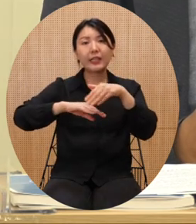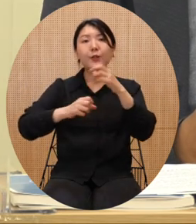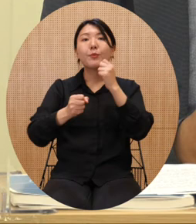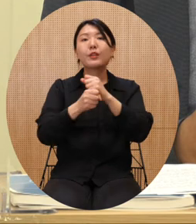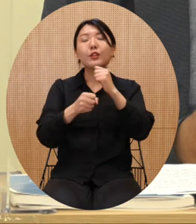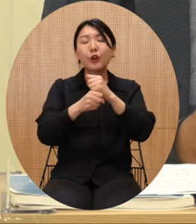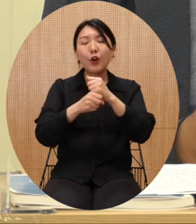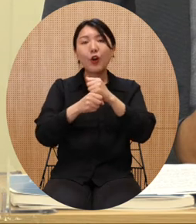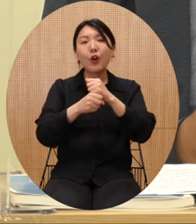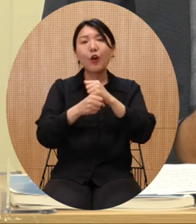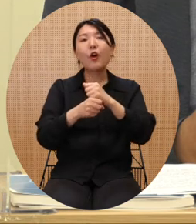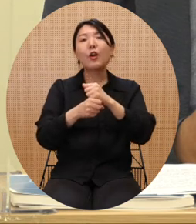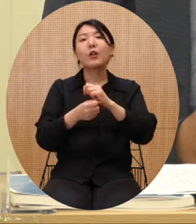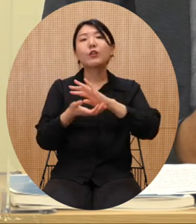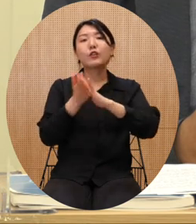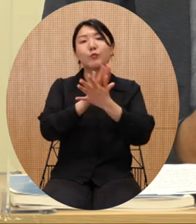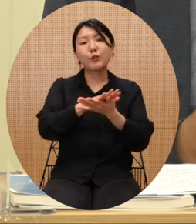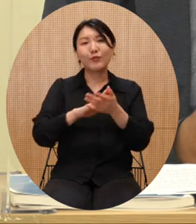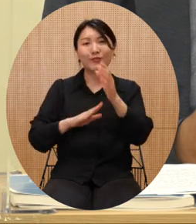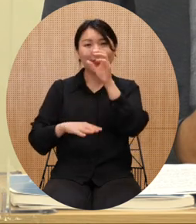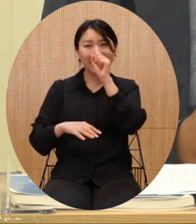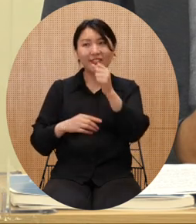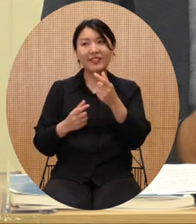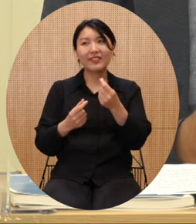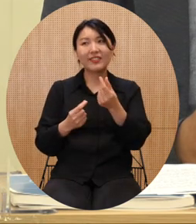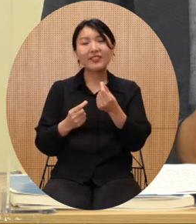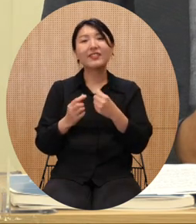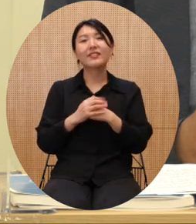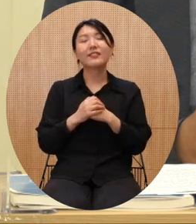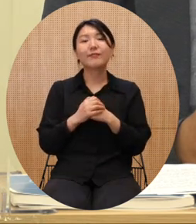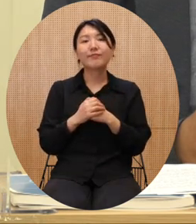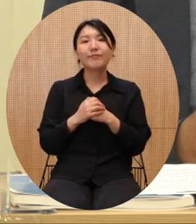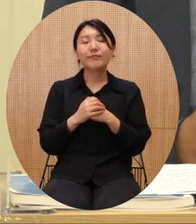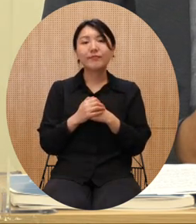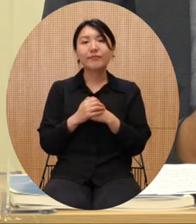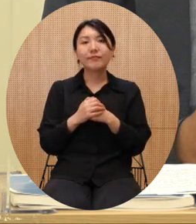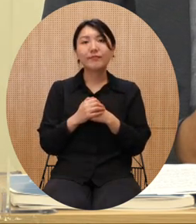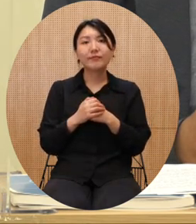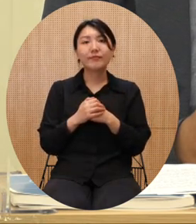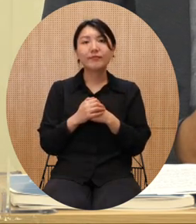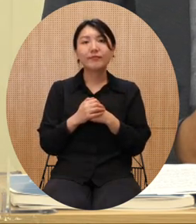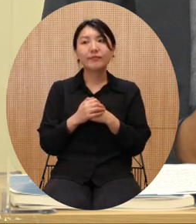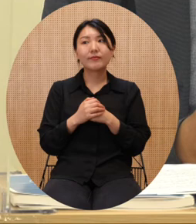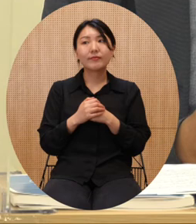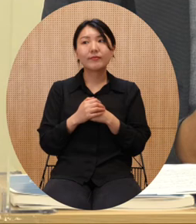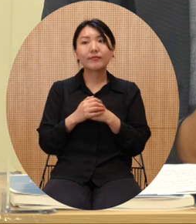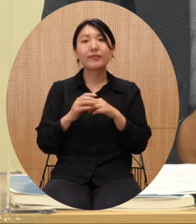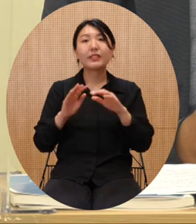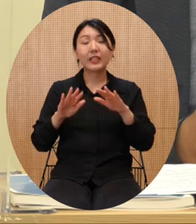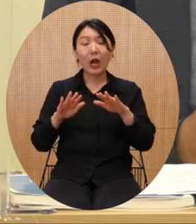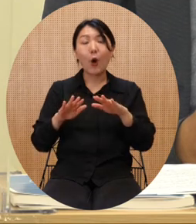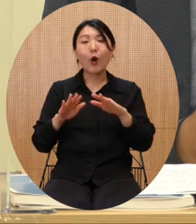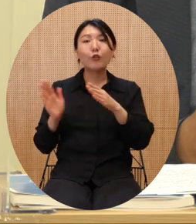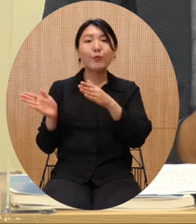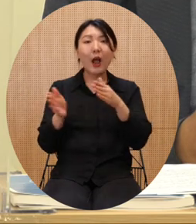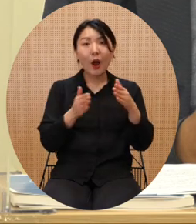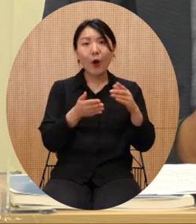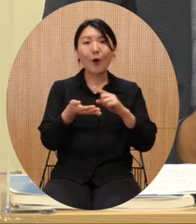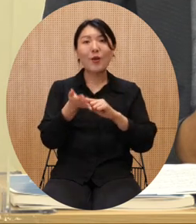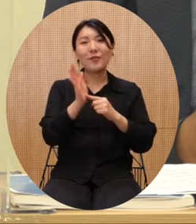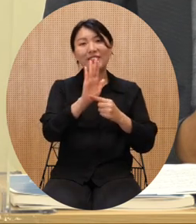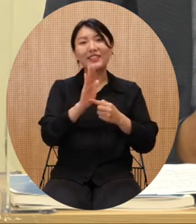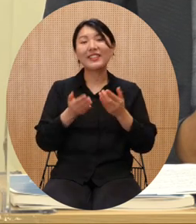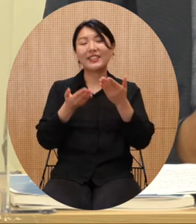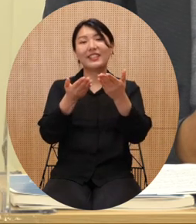좀 만들어졌으면 좋겠다, 그런 나비 효과가 좀 만들어졌으면 좋겠다라는 바람을 가지고 제가 준비한